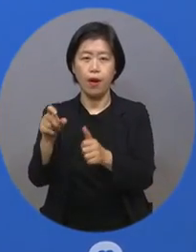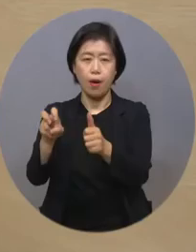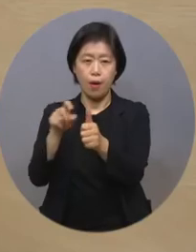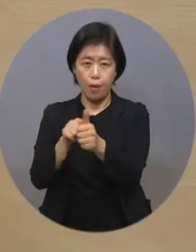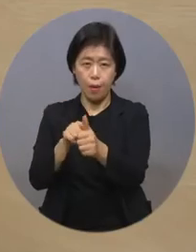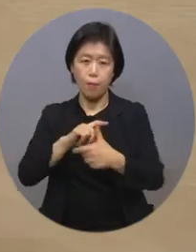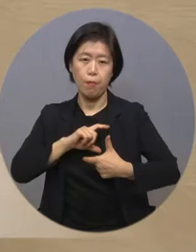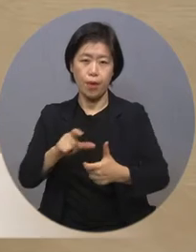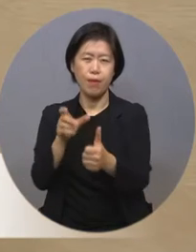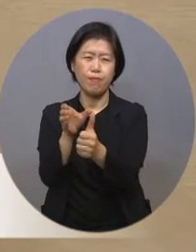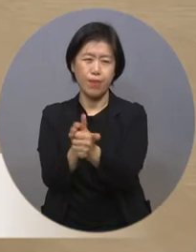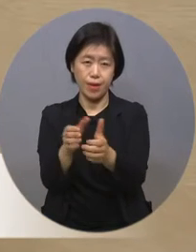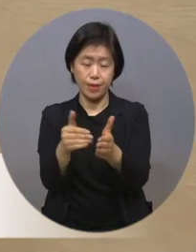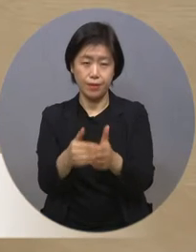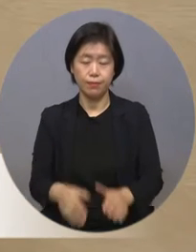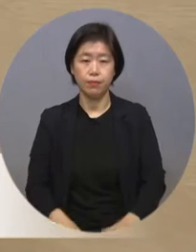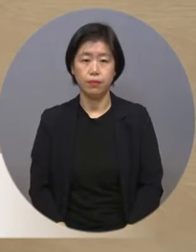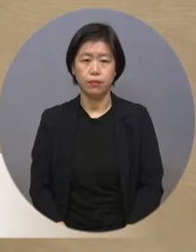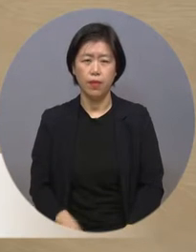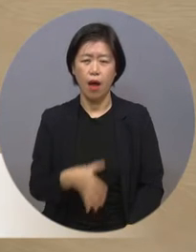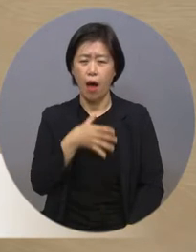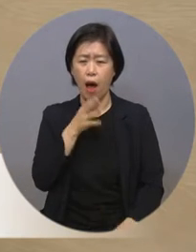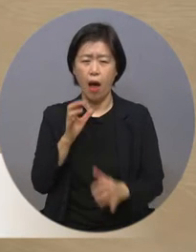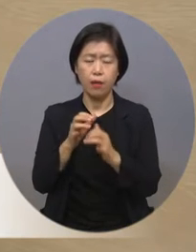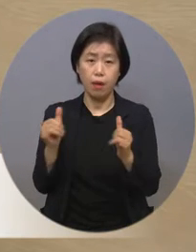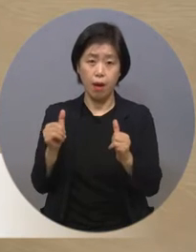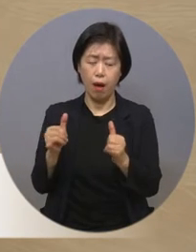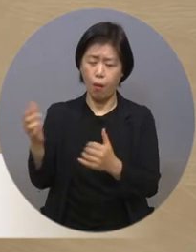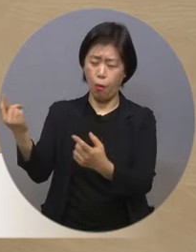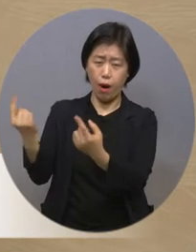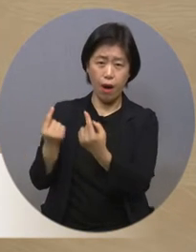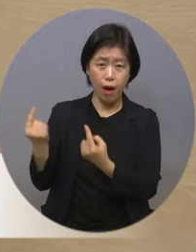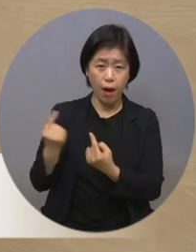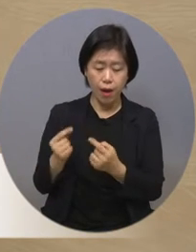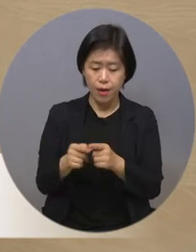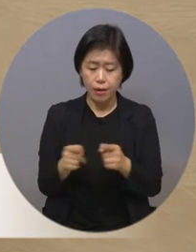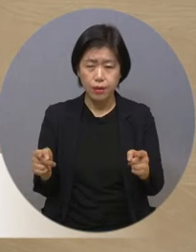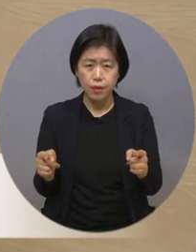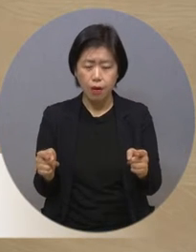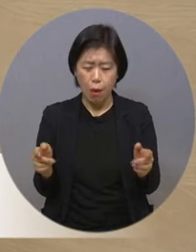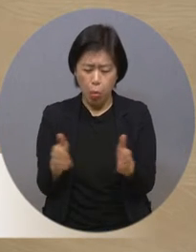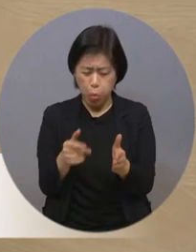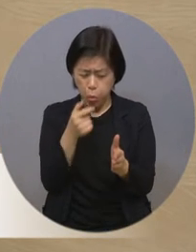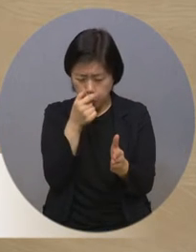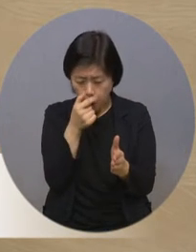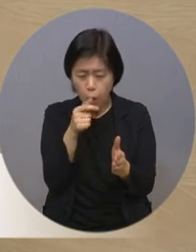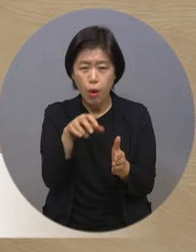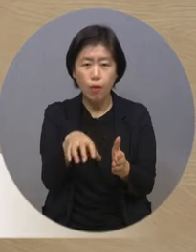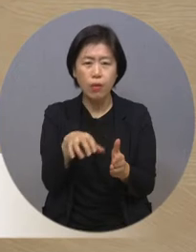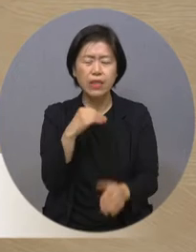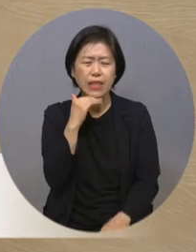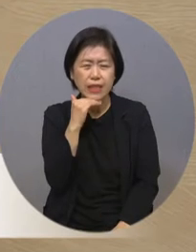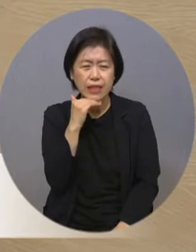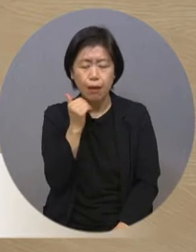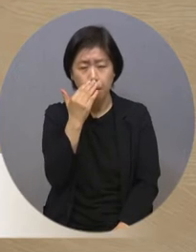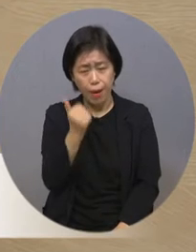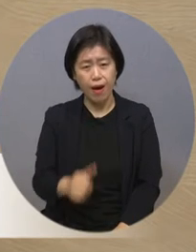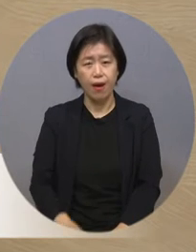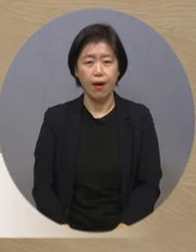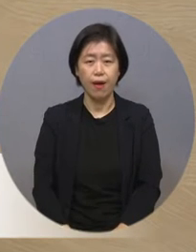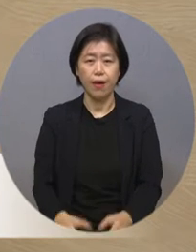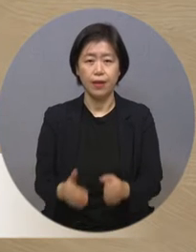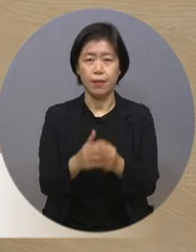진행했습니다. 어르신들께서 1층의 좁은 공간에서 대기하고 계셔서 2층에 쾌적한 환경을 만들어서